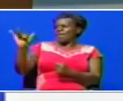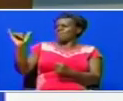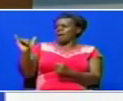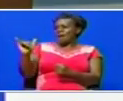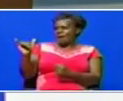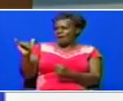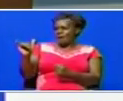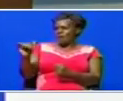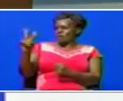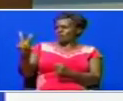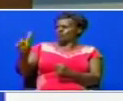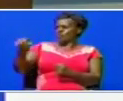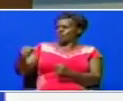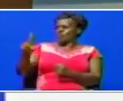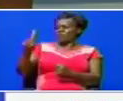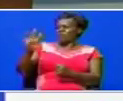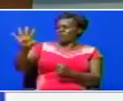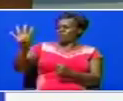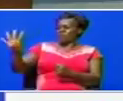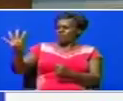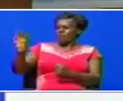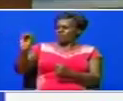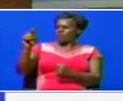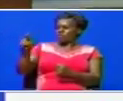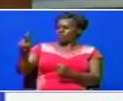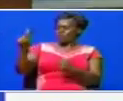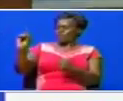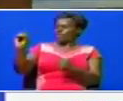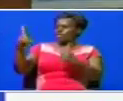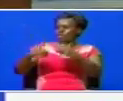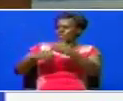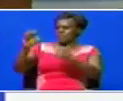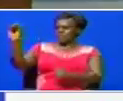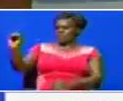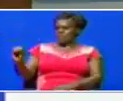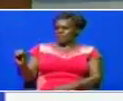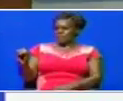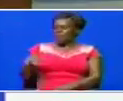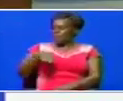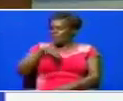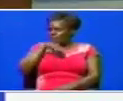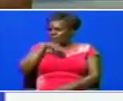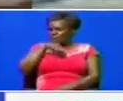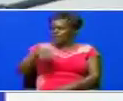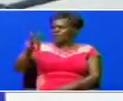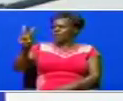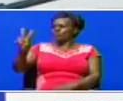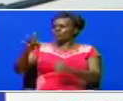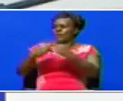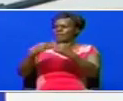Nyaga, 2,144, 0.60%. Raila Odinga,